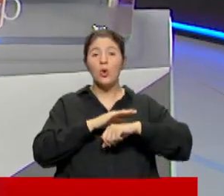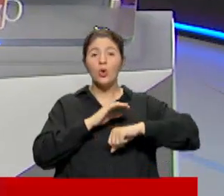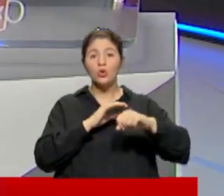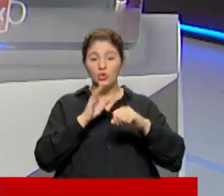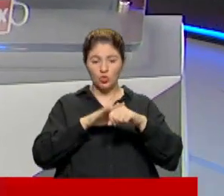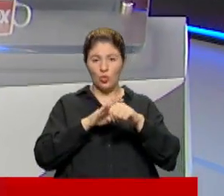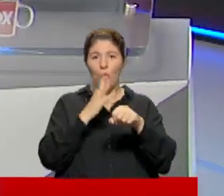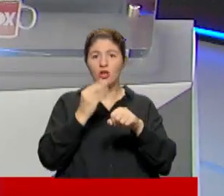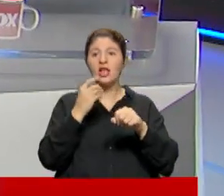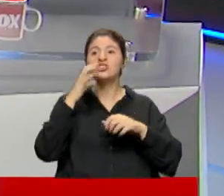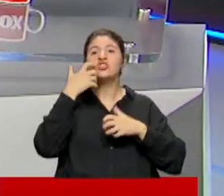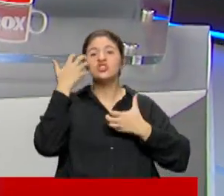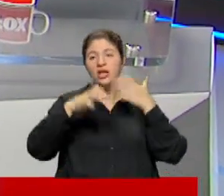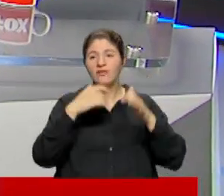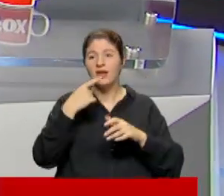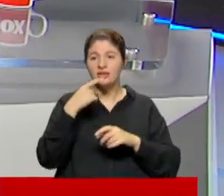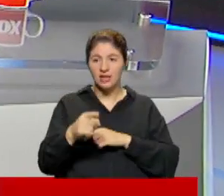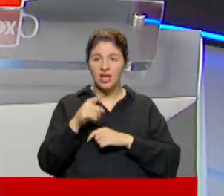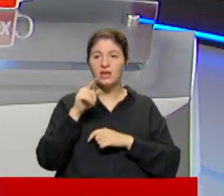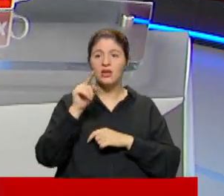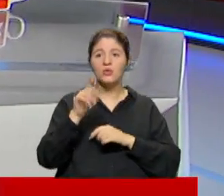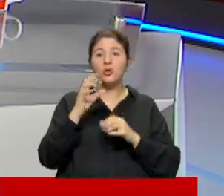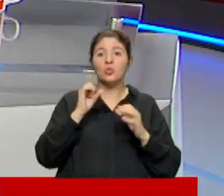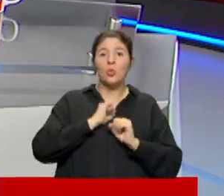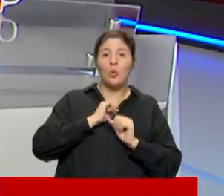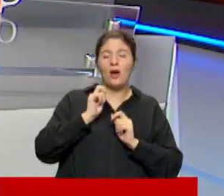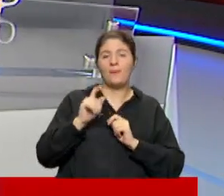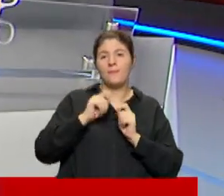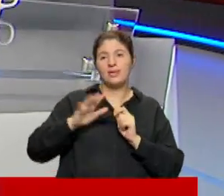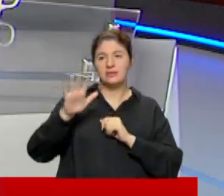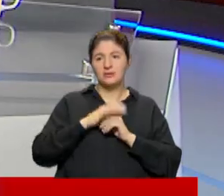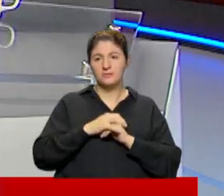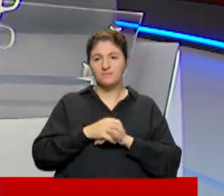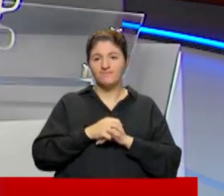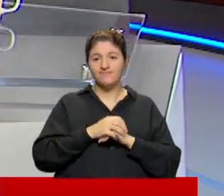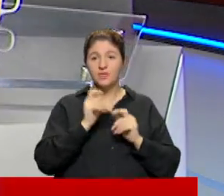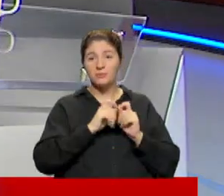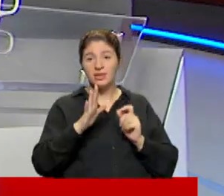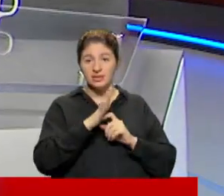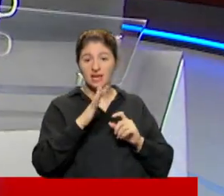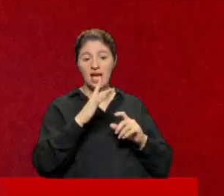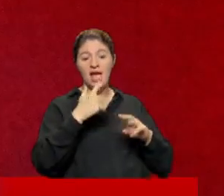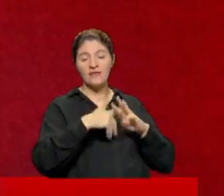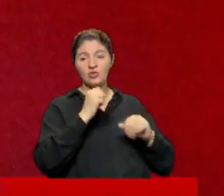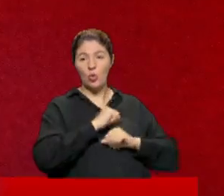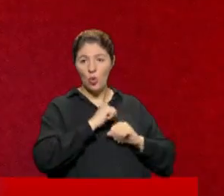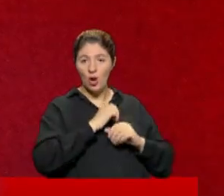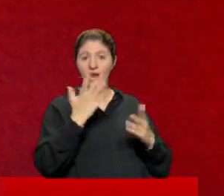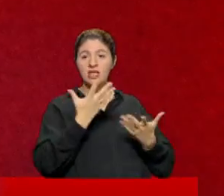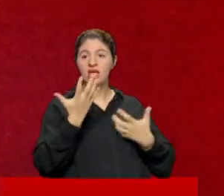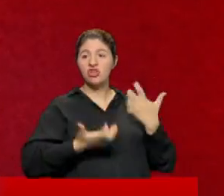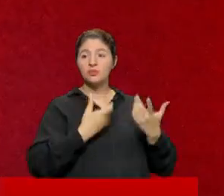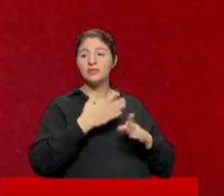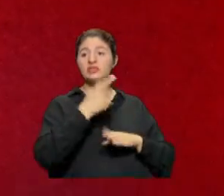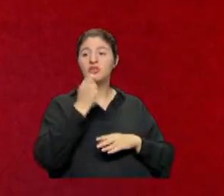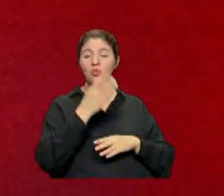derler Batı enflasyondan fkar çekinir Batı enflasyondan çekinir enflasyon ne kadar yakıcı